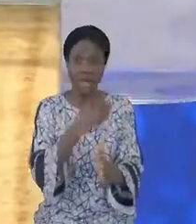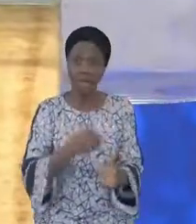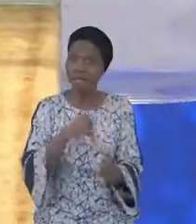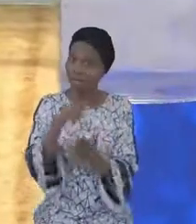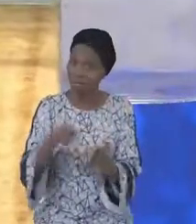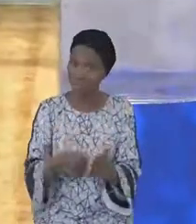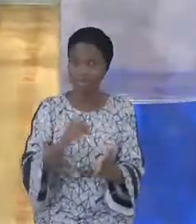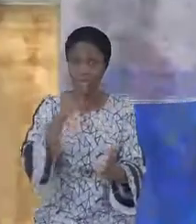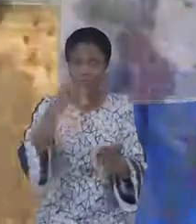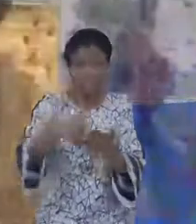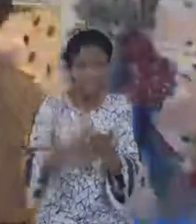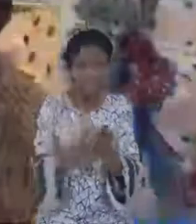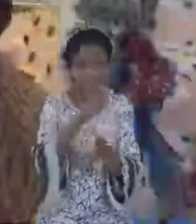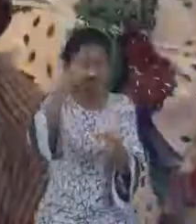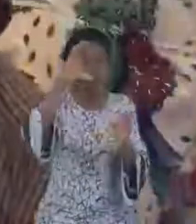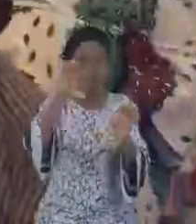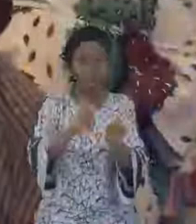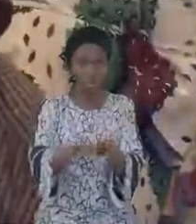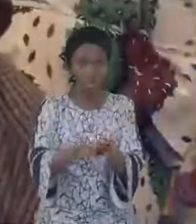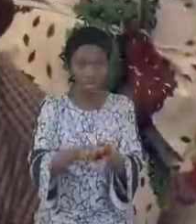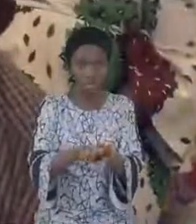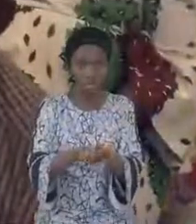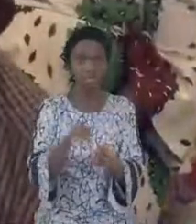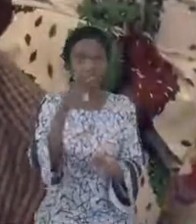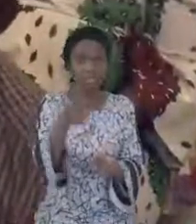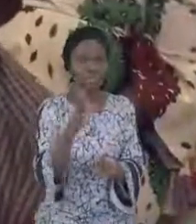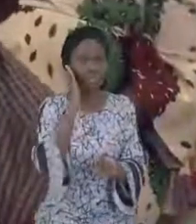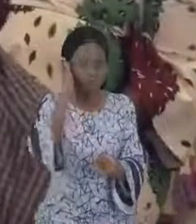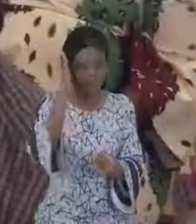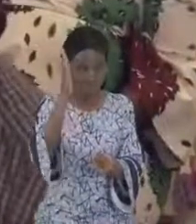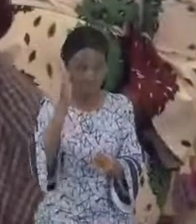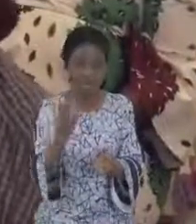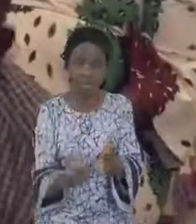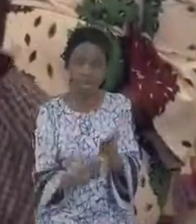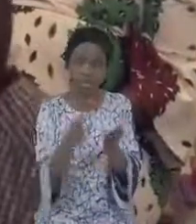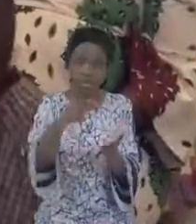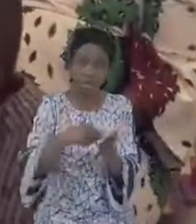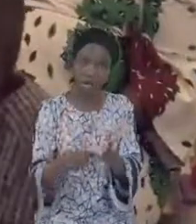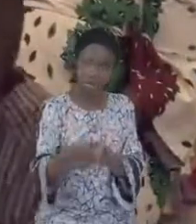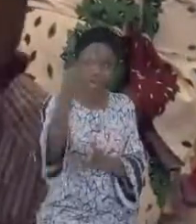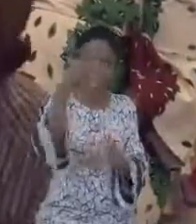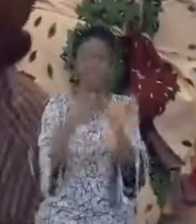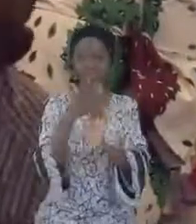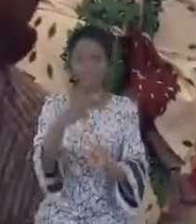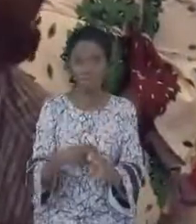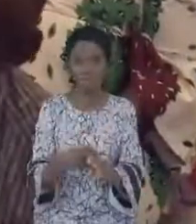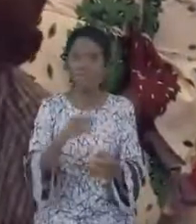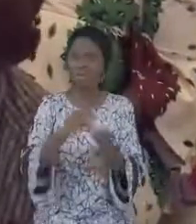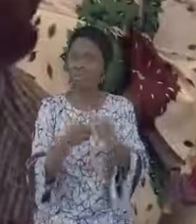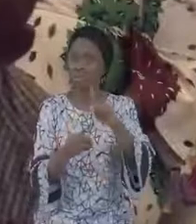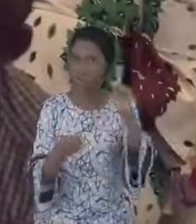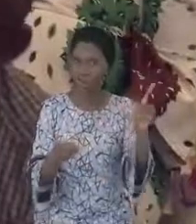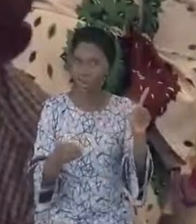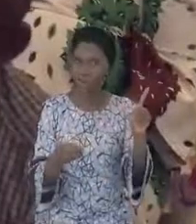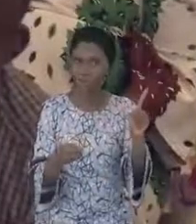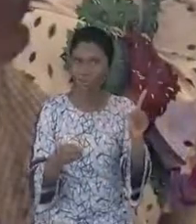nous allons nous lever plus haut, vous allez monter plus haut. Tout d'abord, il faut admettre que